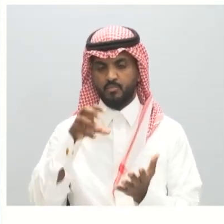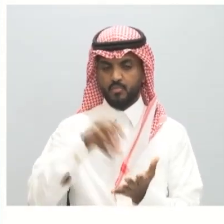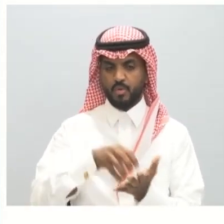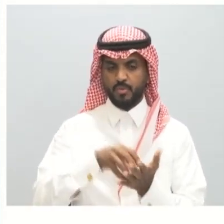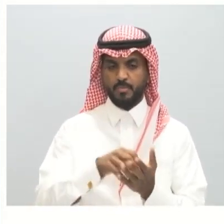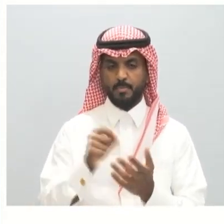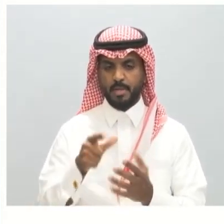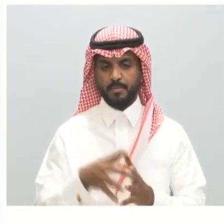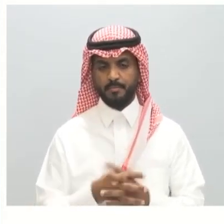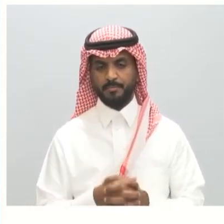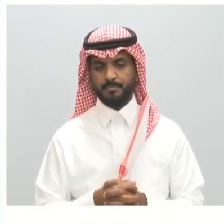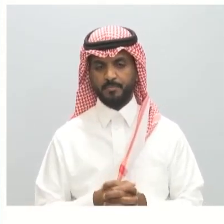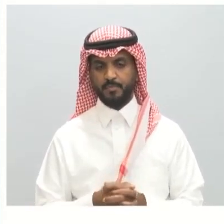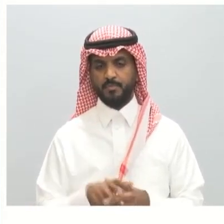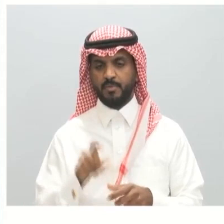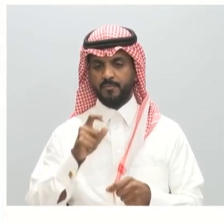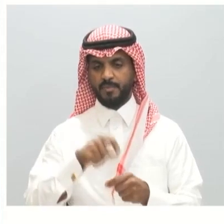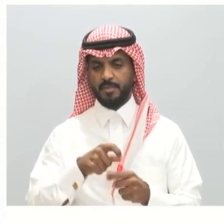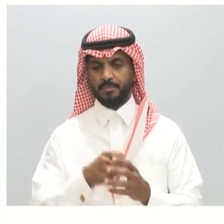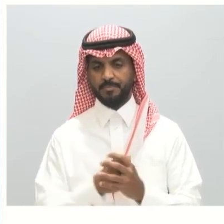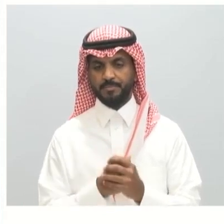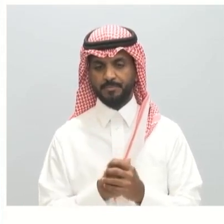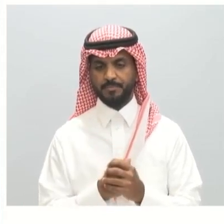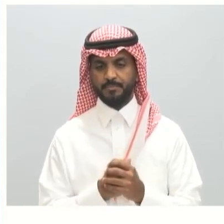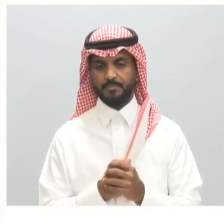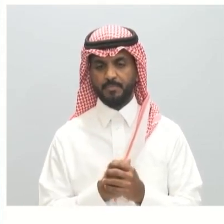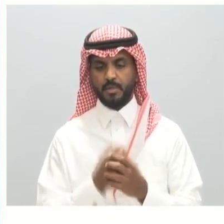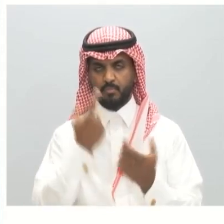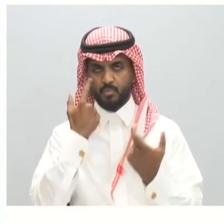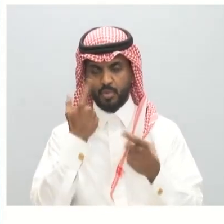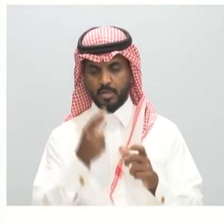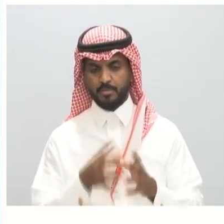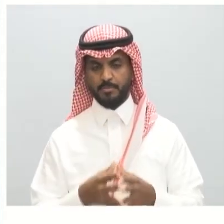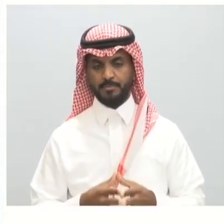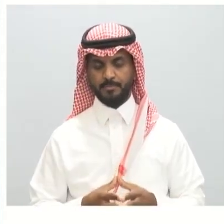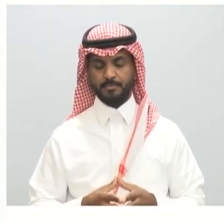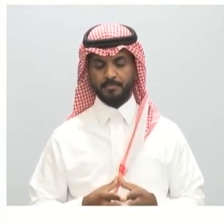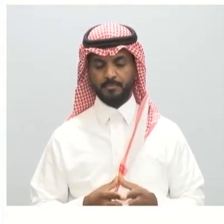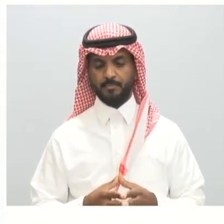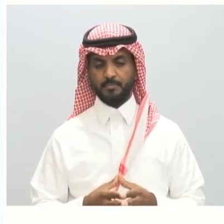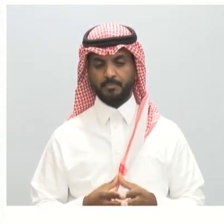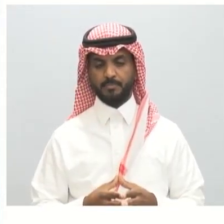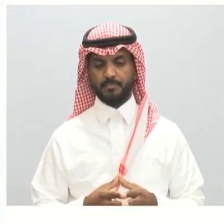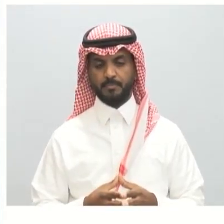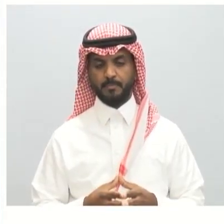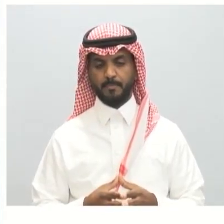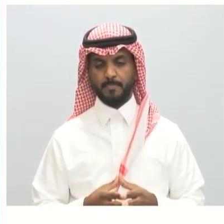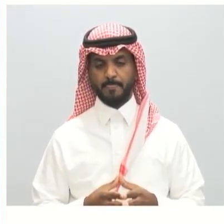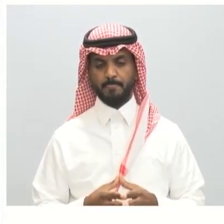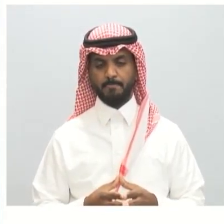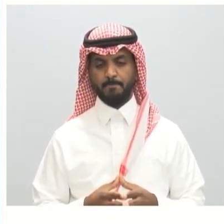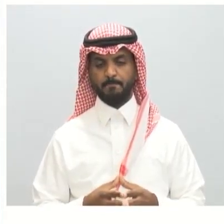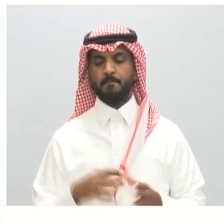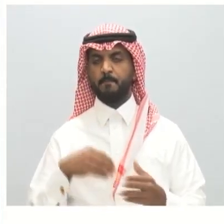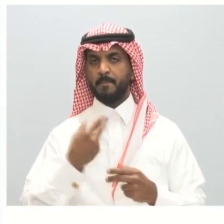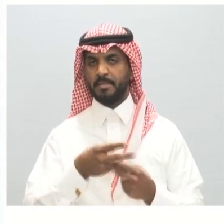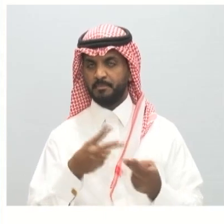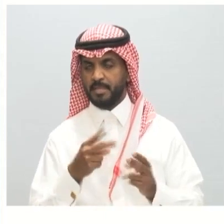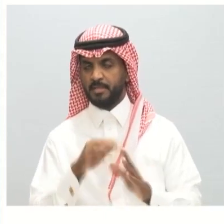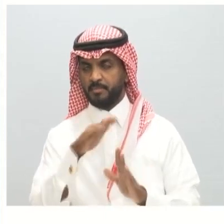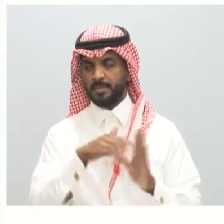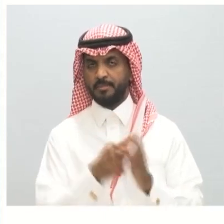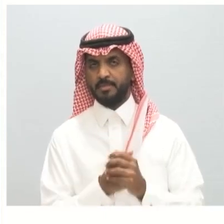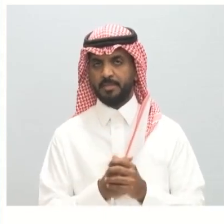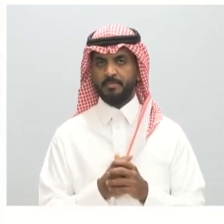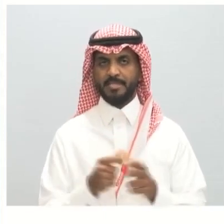بل ثم في المراقبه نشاهد بعد بدايه البرنامج وتحميل